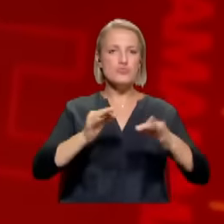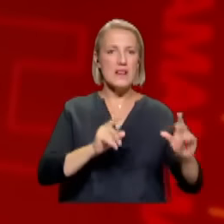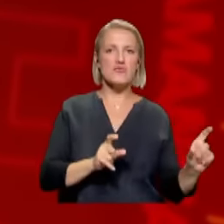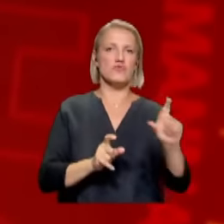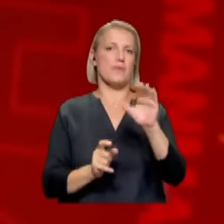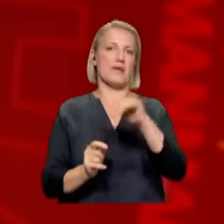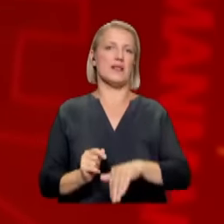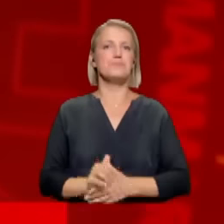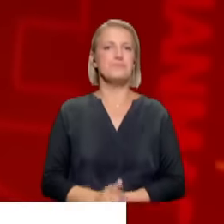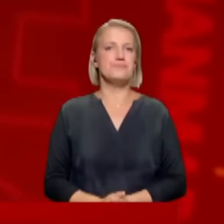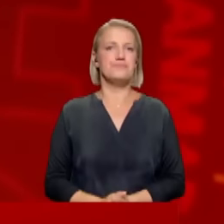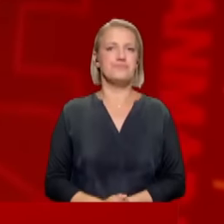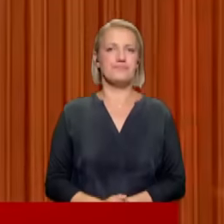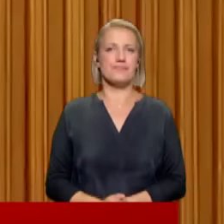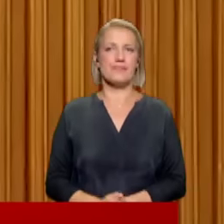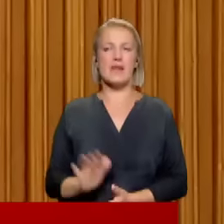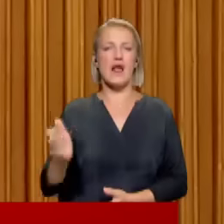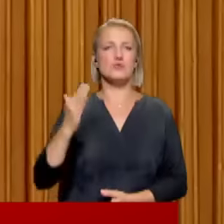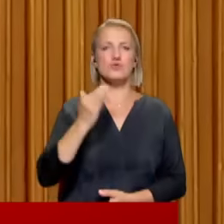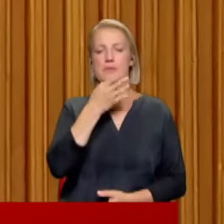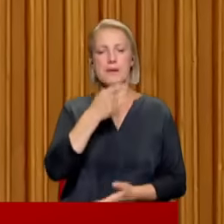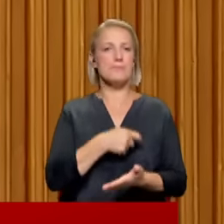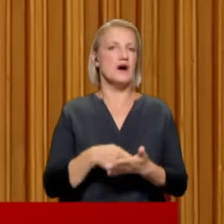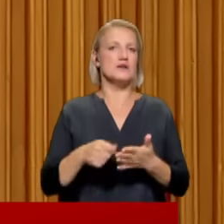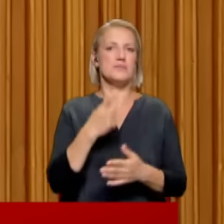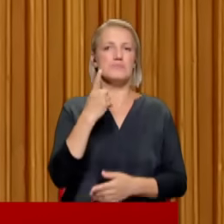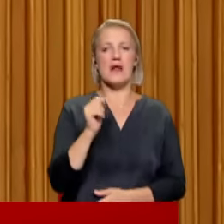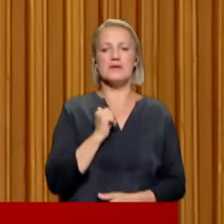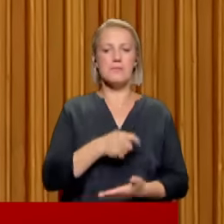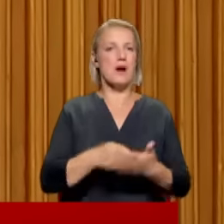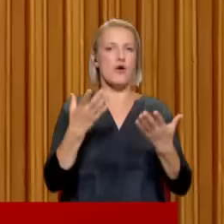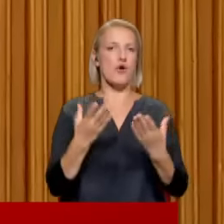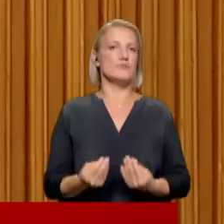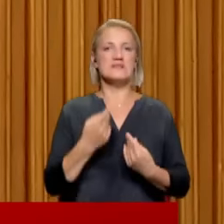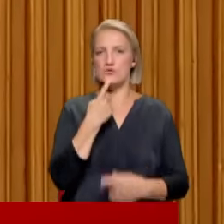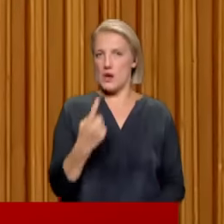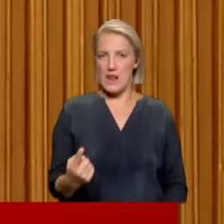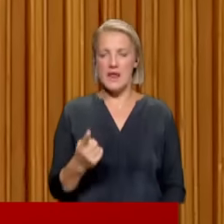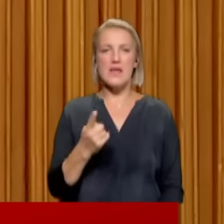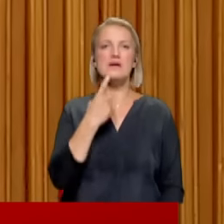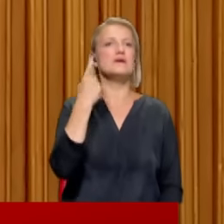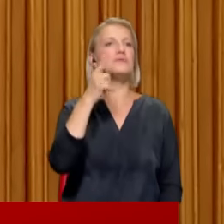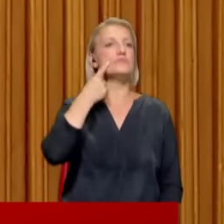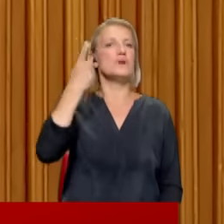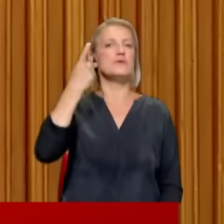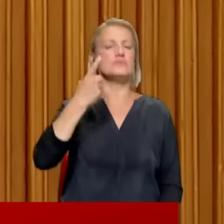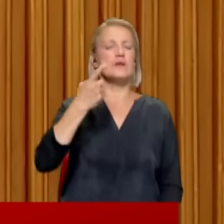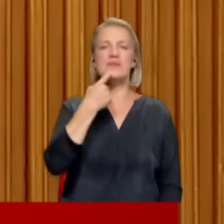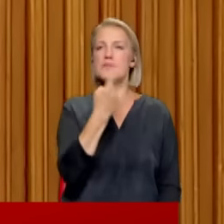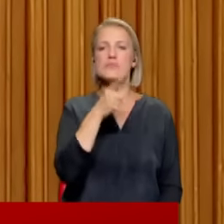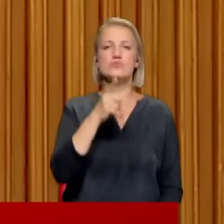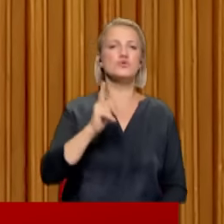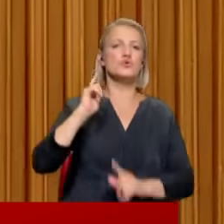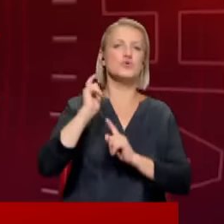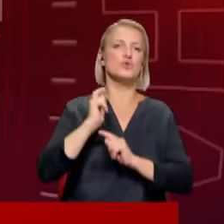yanıt geldi en düşük emekli maaşının bir asgari ücret olmasını söyledik demiş ki bunların